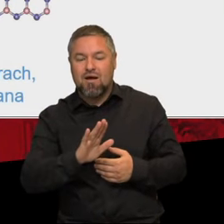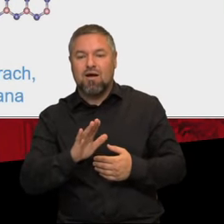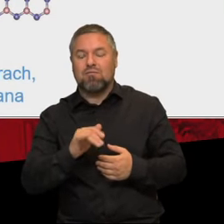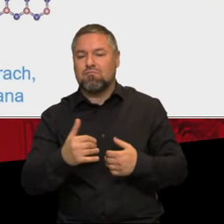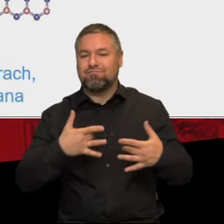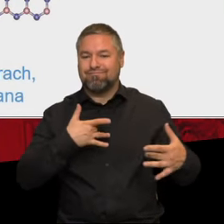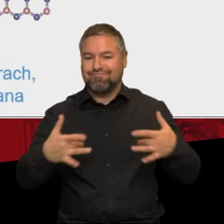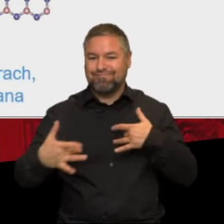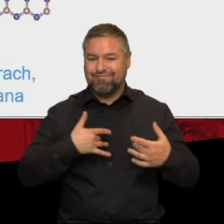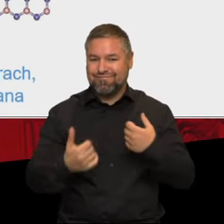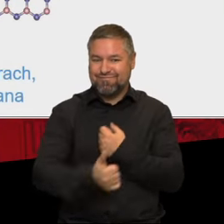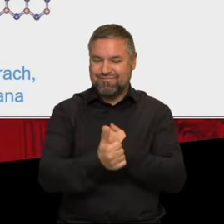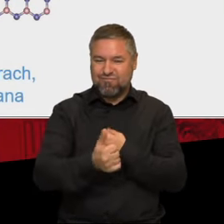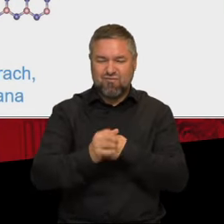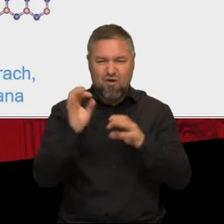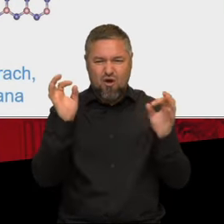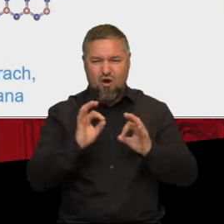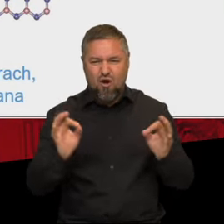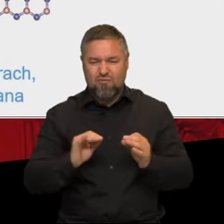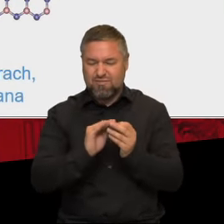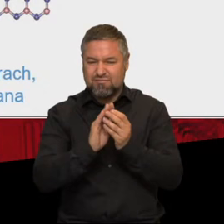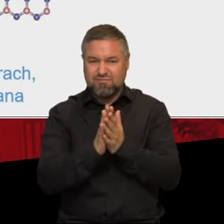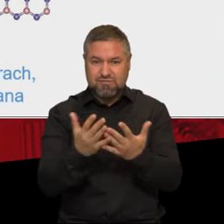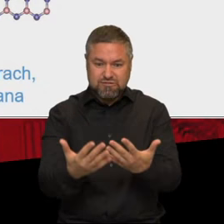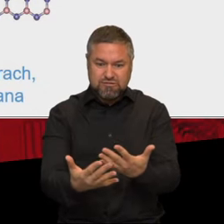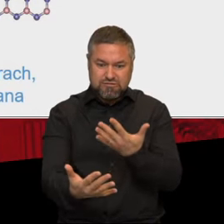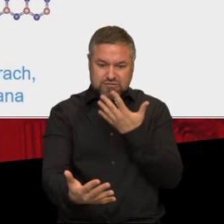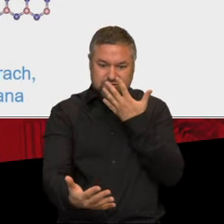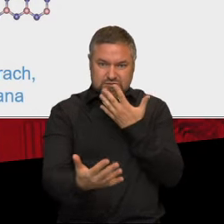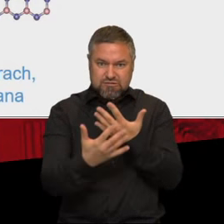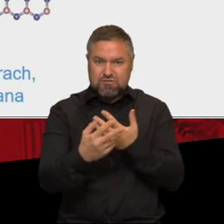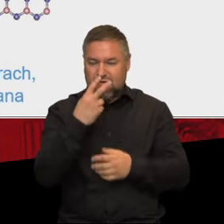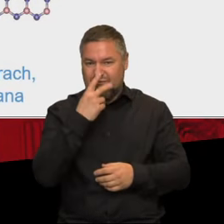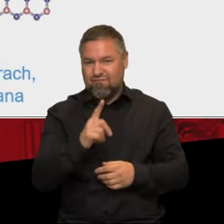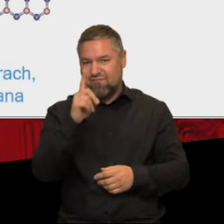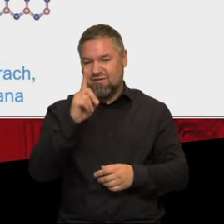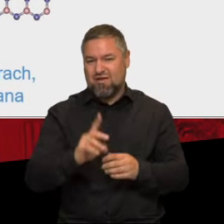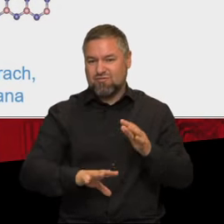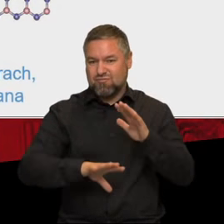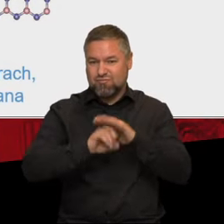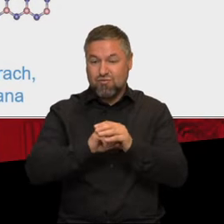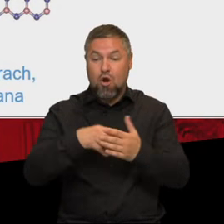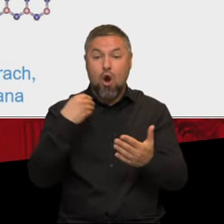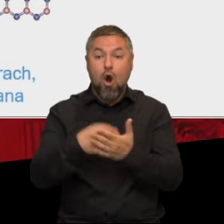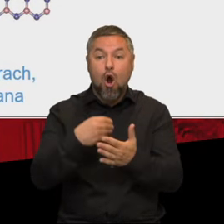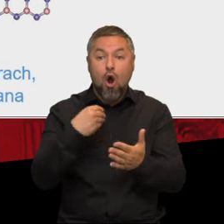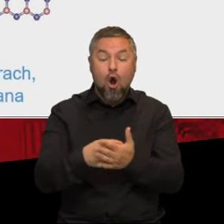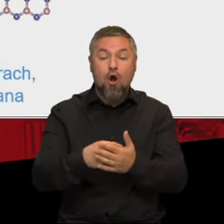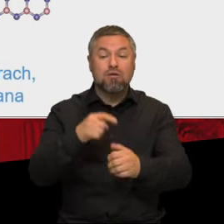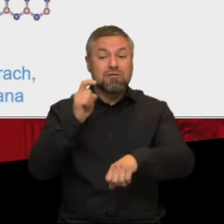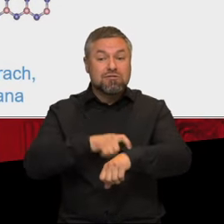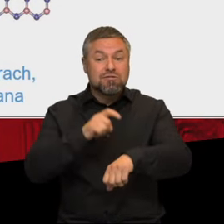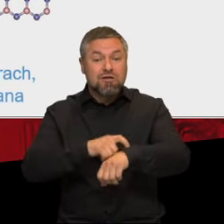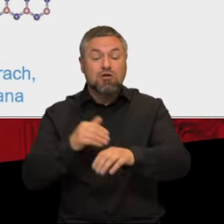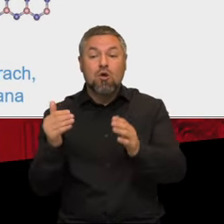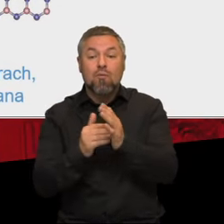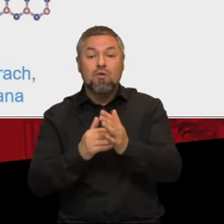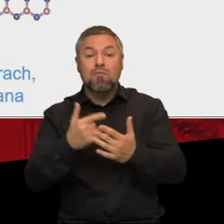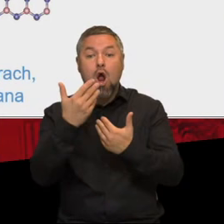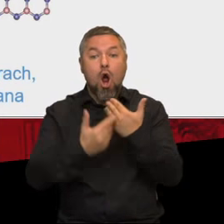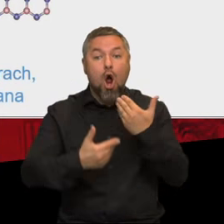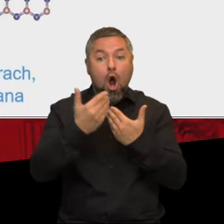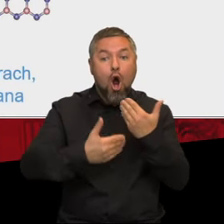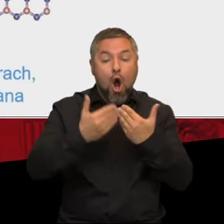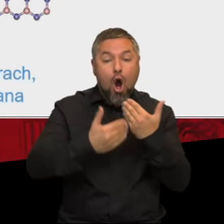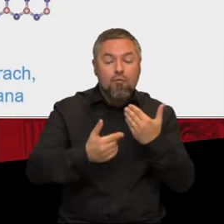cierpią z powodu tak zwanego przekleństwa skalowania i to widzą Państwo u góry. Mianowicie koszt obliczeniowy, czas jaki jest potrzebny do wykonania